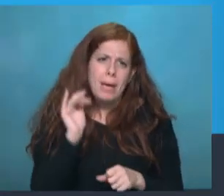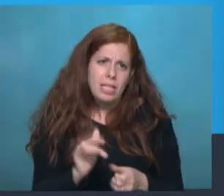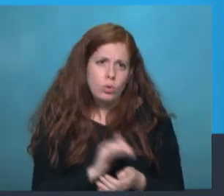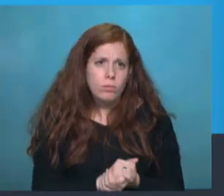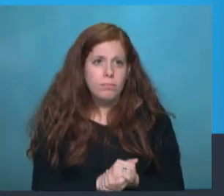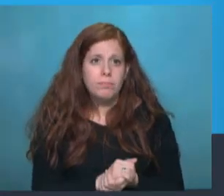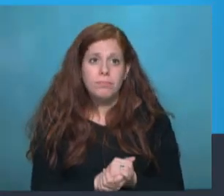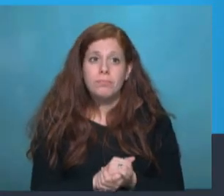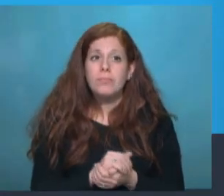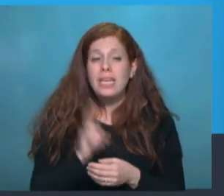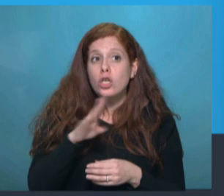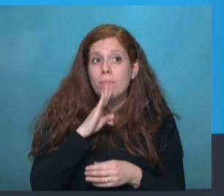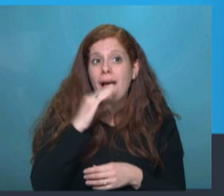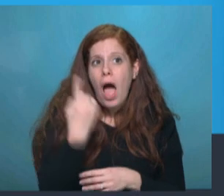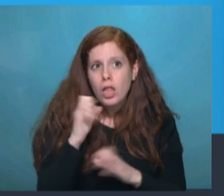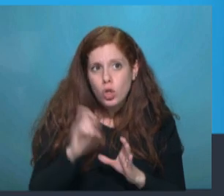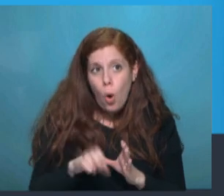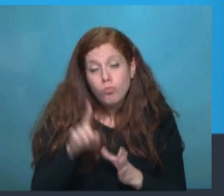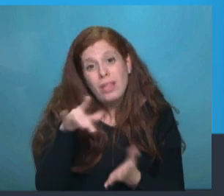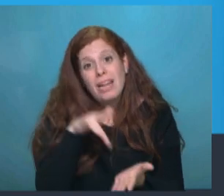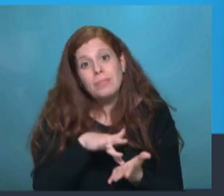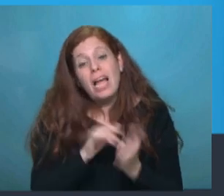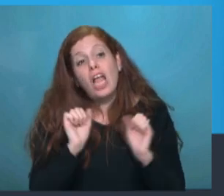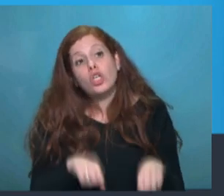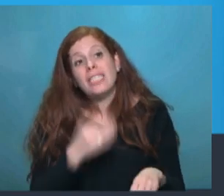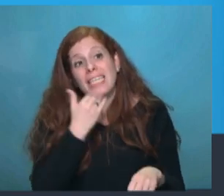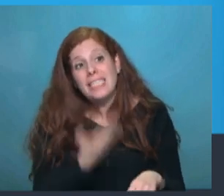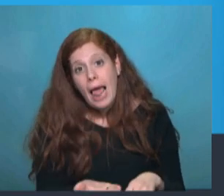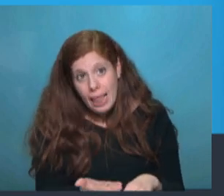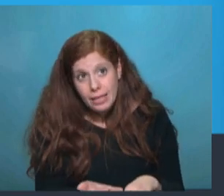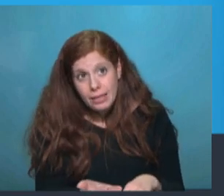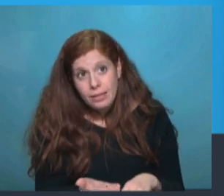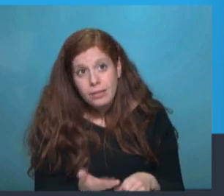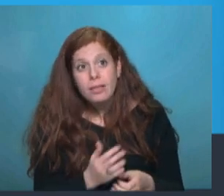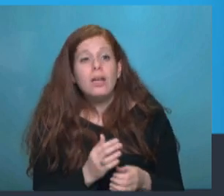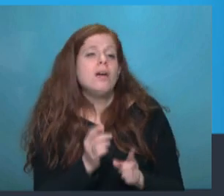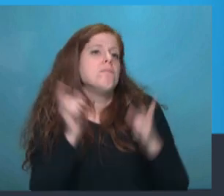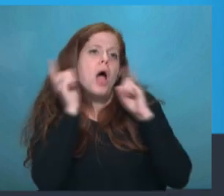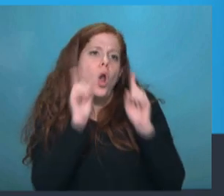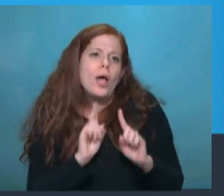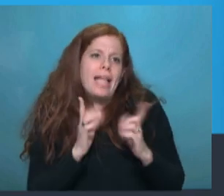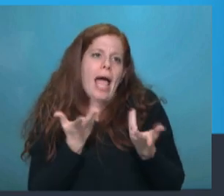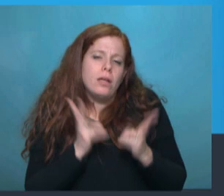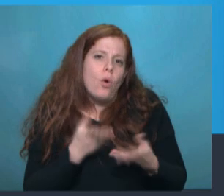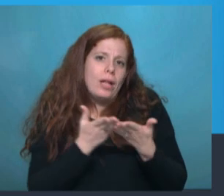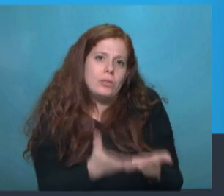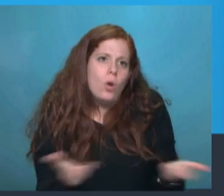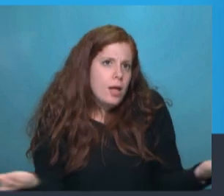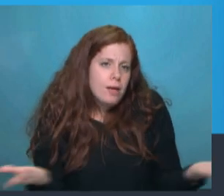محظور واحد بس انه يعني تحت السيطره الاسرائيليه مش عارف كيف بدي